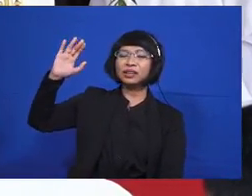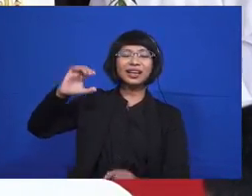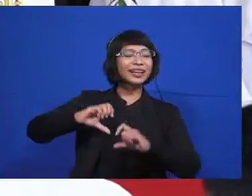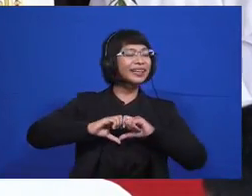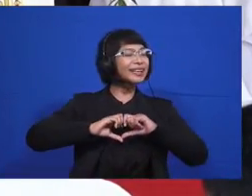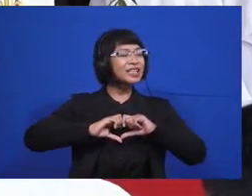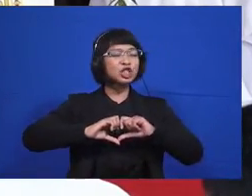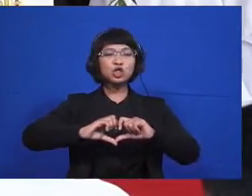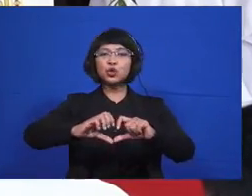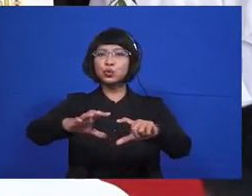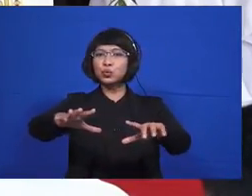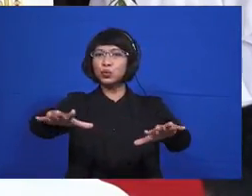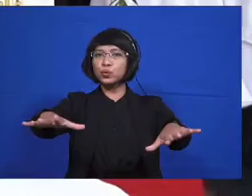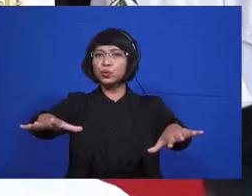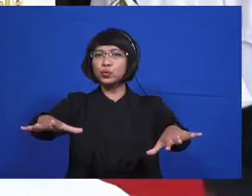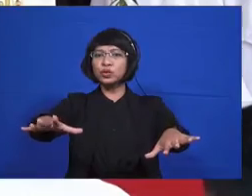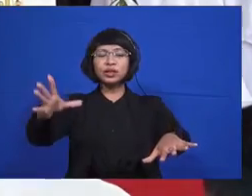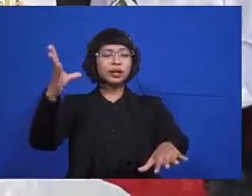Kristus,